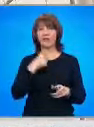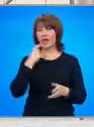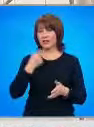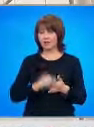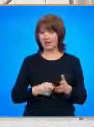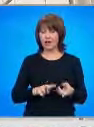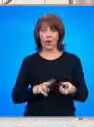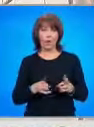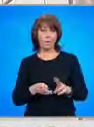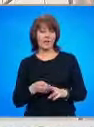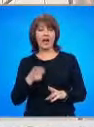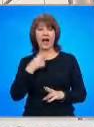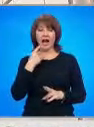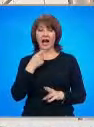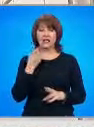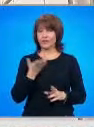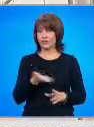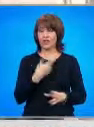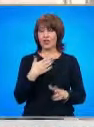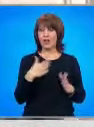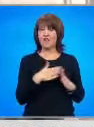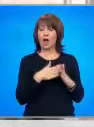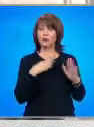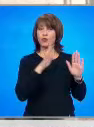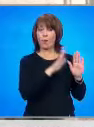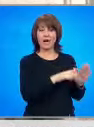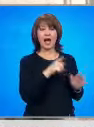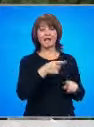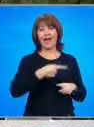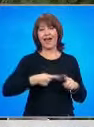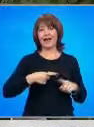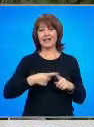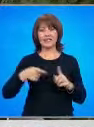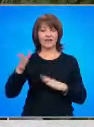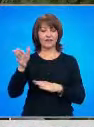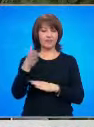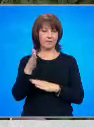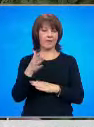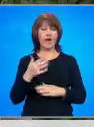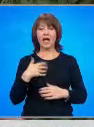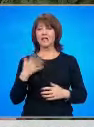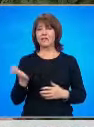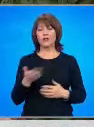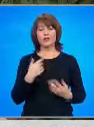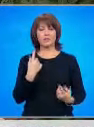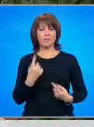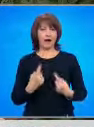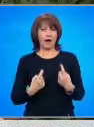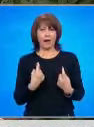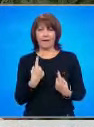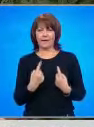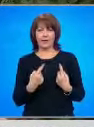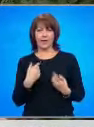твърди точно обратното. Казва, че то вече е в домът му, а това е резервно. Аз вече съм реагирал, днес съм